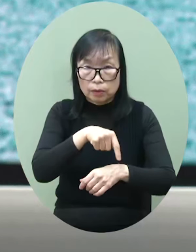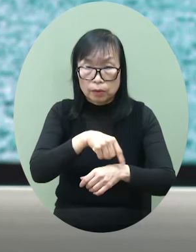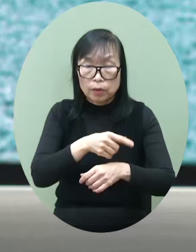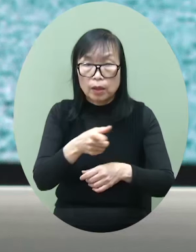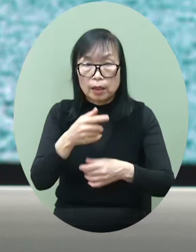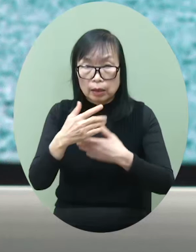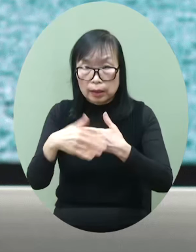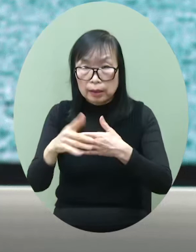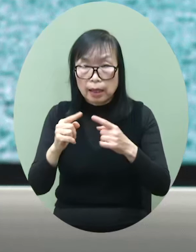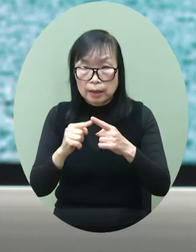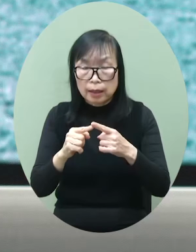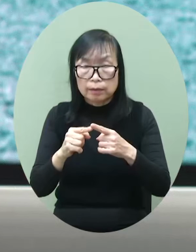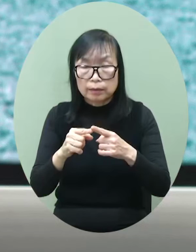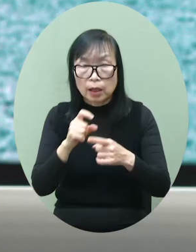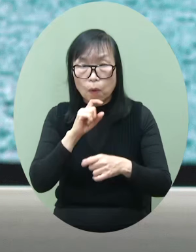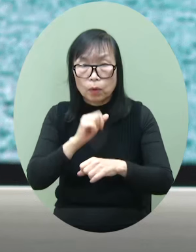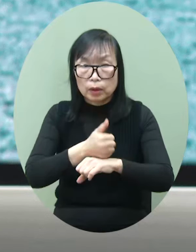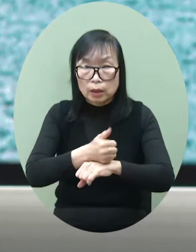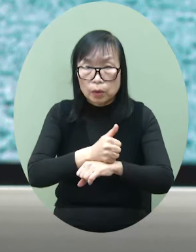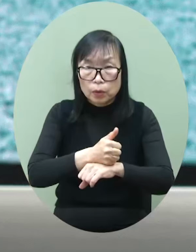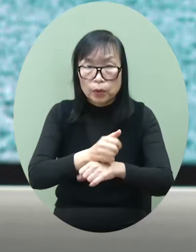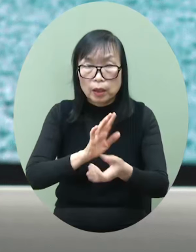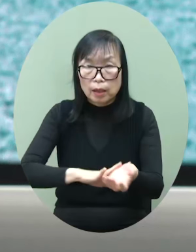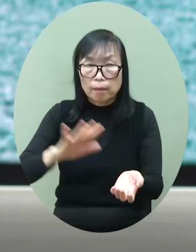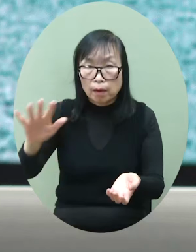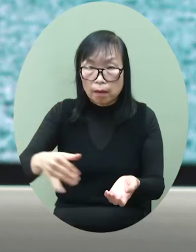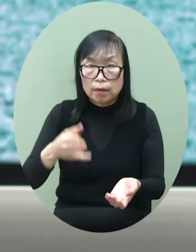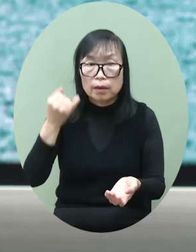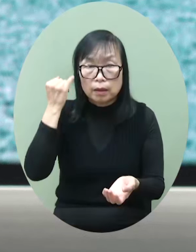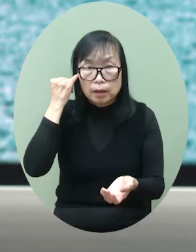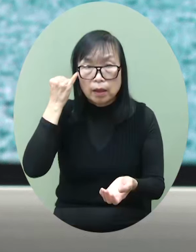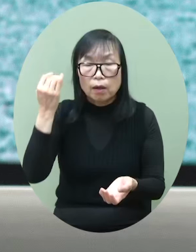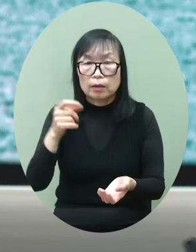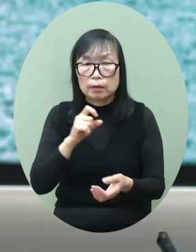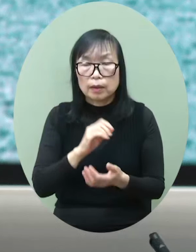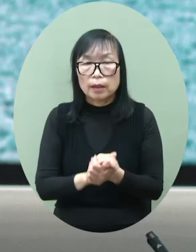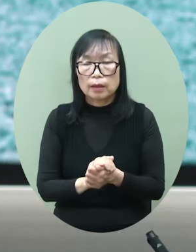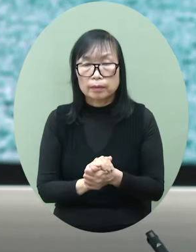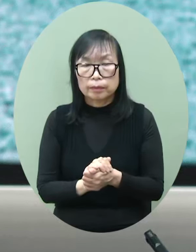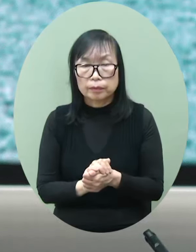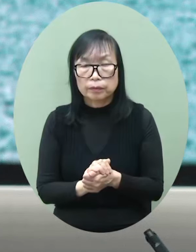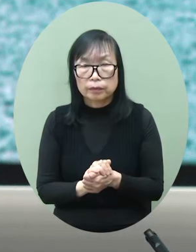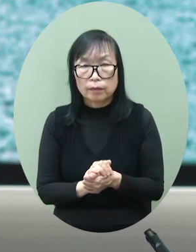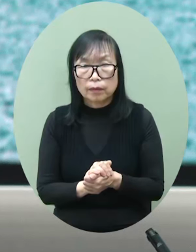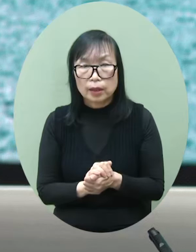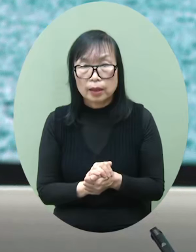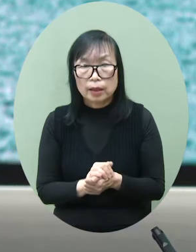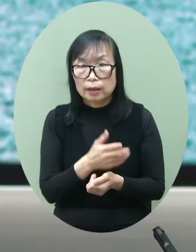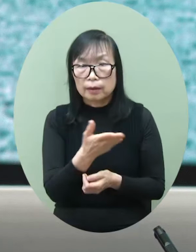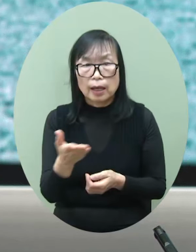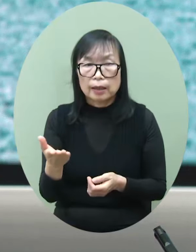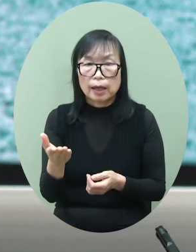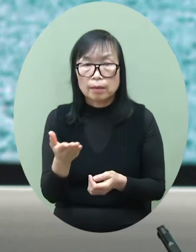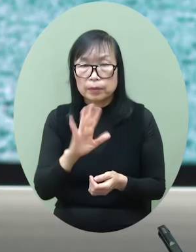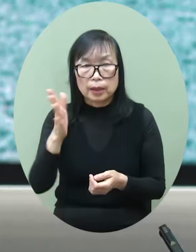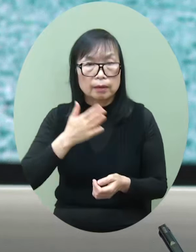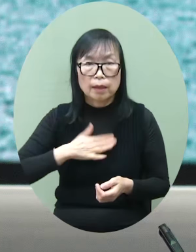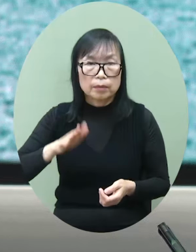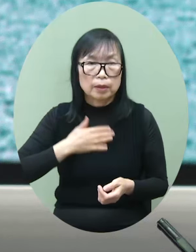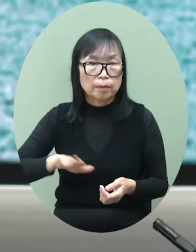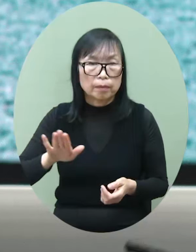他人有機會是一個源頭呢?這個我們不能排除所以大家都不用擔